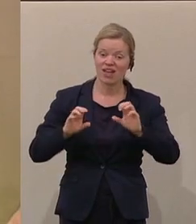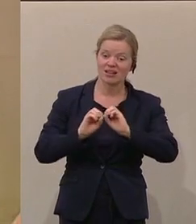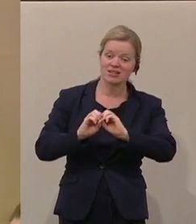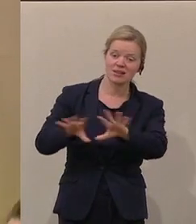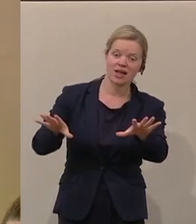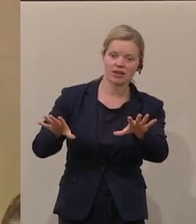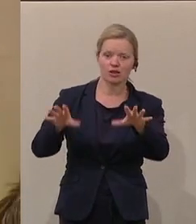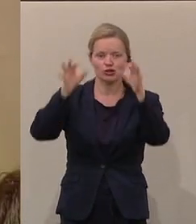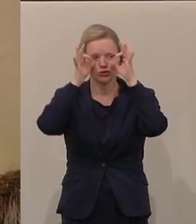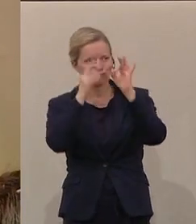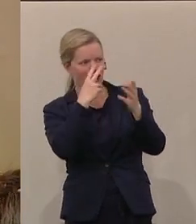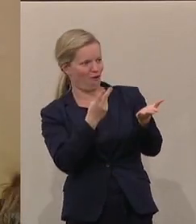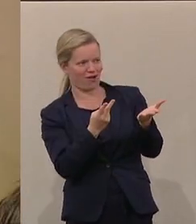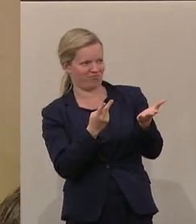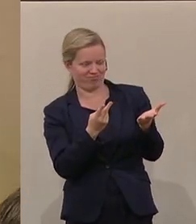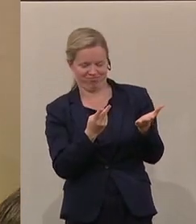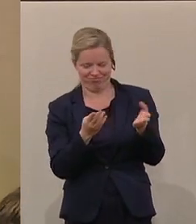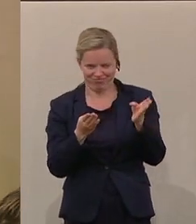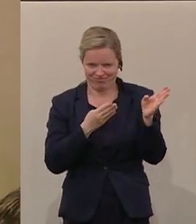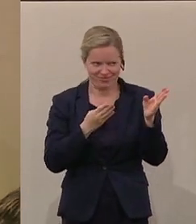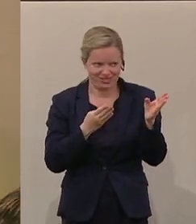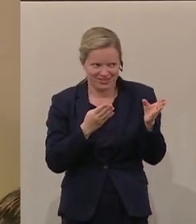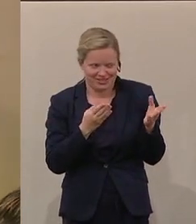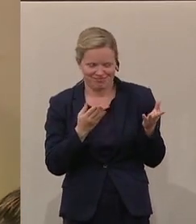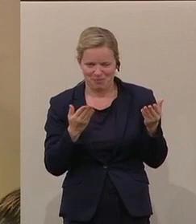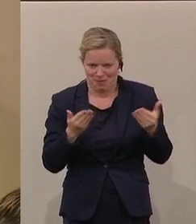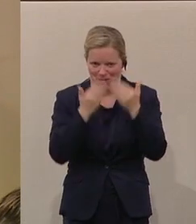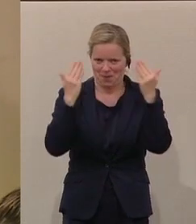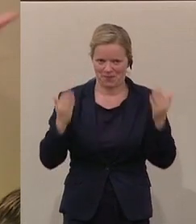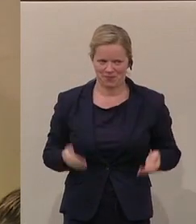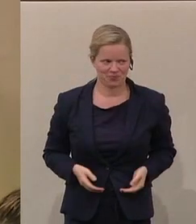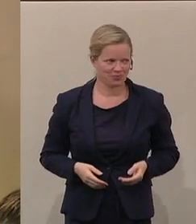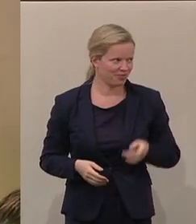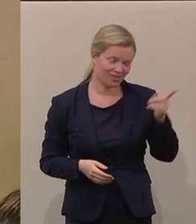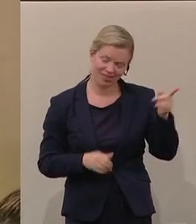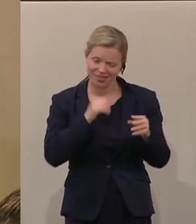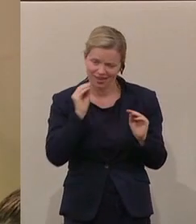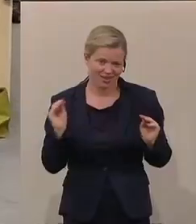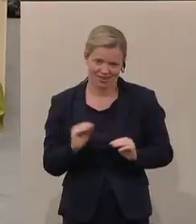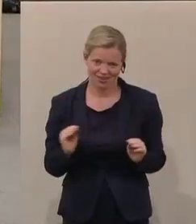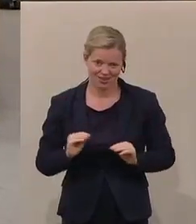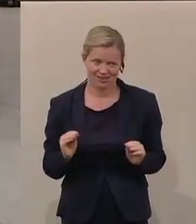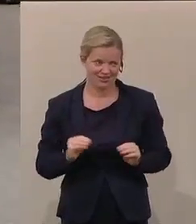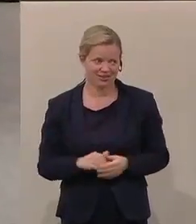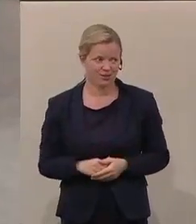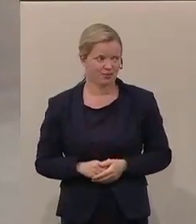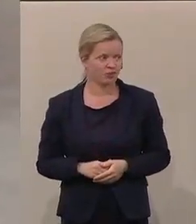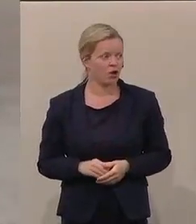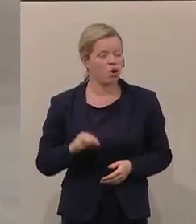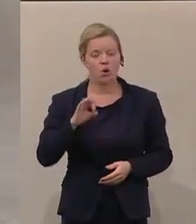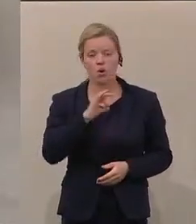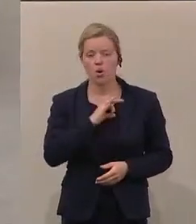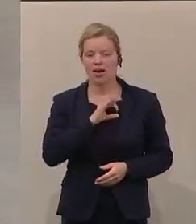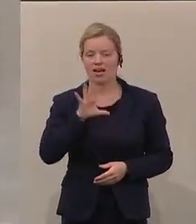an, wie Sie das gerne hätten. Aber meinen Sie, dass ich nicht authentisch bin? Gut. Dieses Kollege Schieder, Sie haben ein